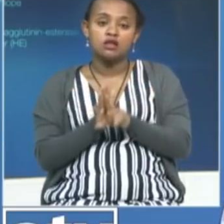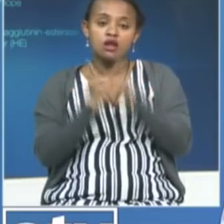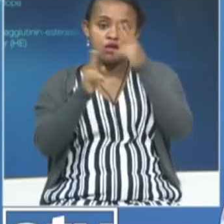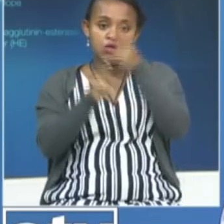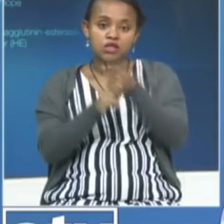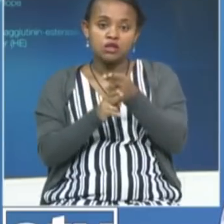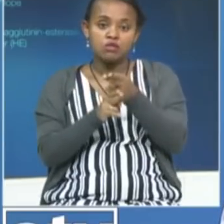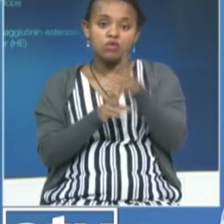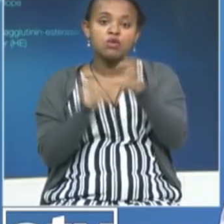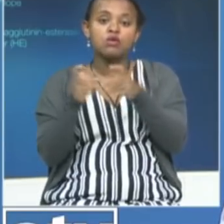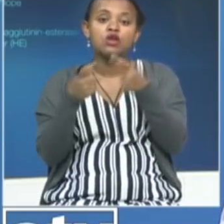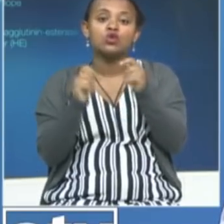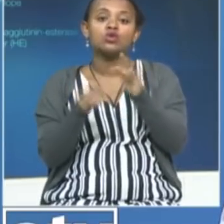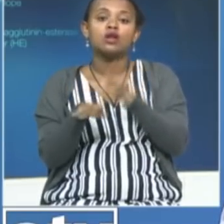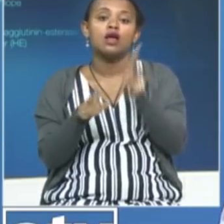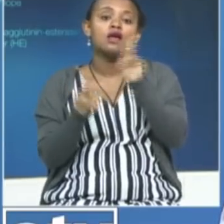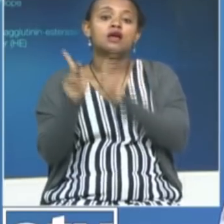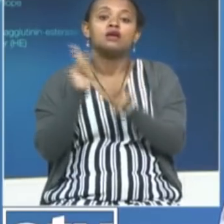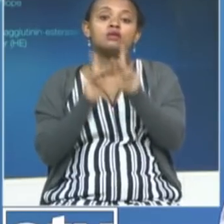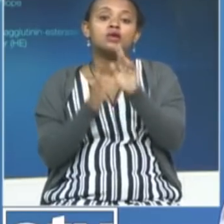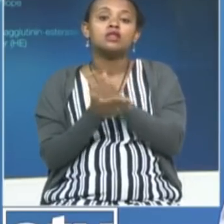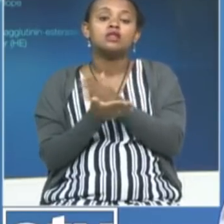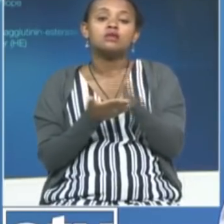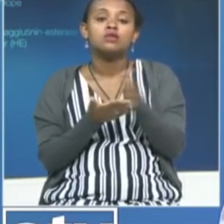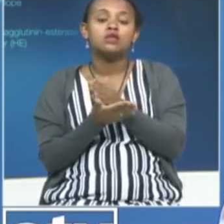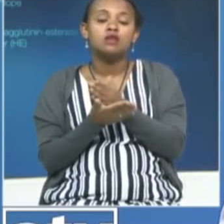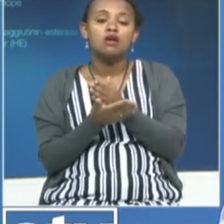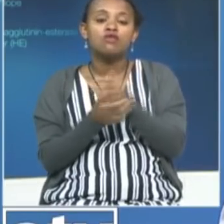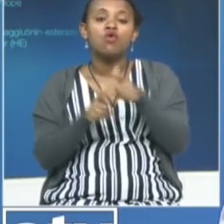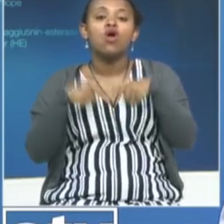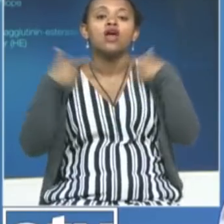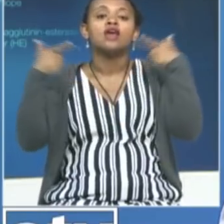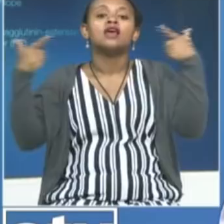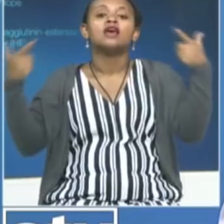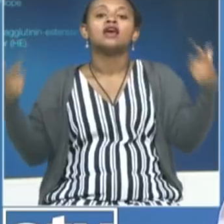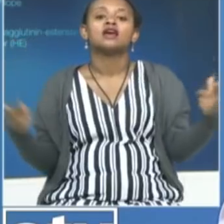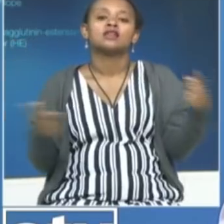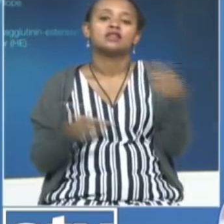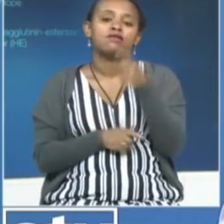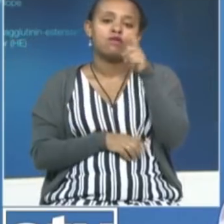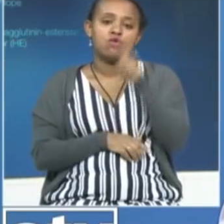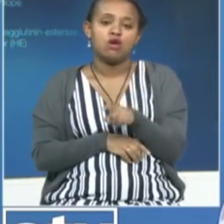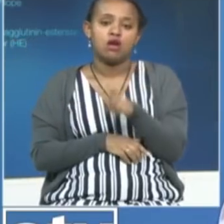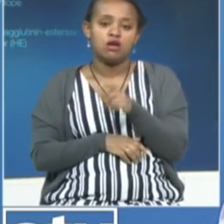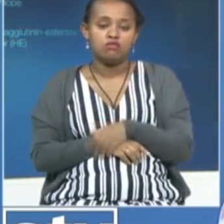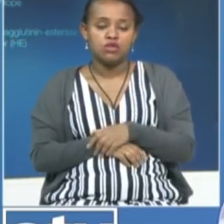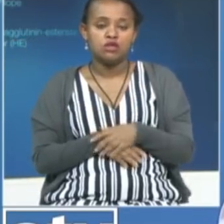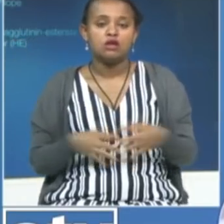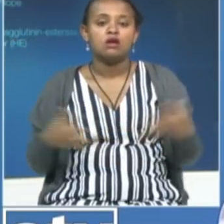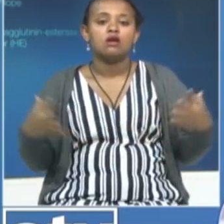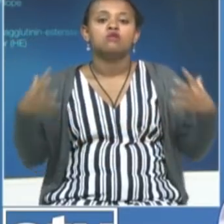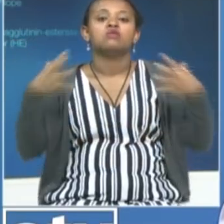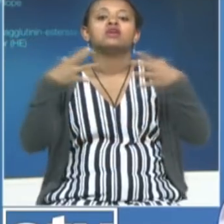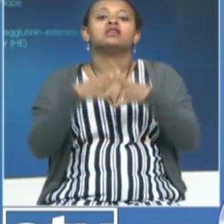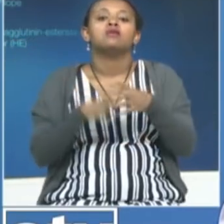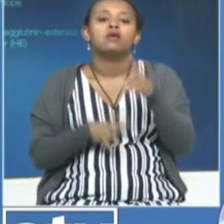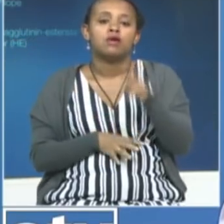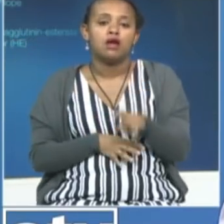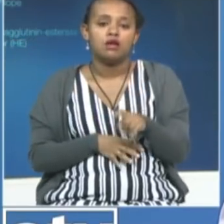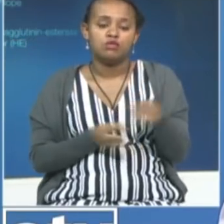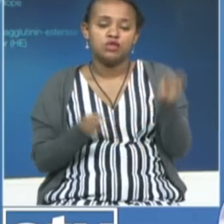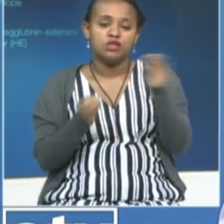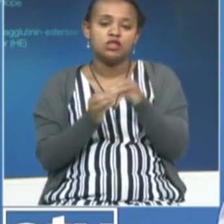ላይ ማህበረሰቡም ተሳትፎ የገዘፈ መሆን አለበት። ምክንያቱም መተባበር አለብን። ለእነሱም ተጨማሪ ስራ ነው